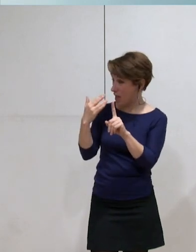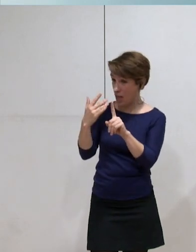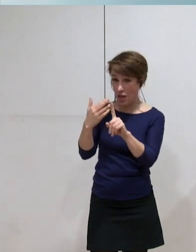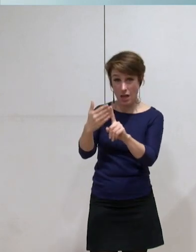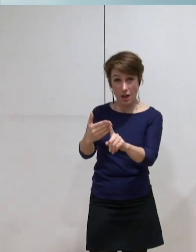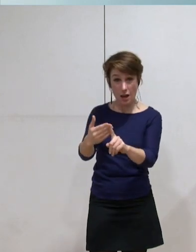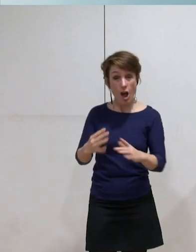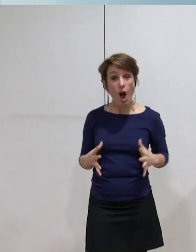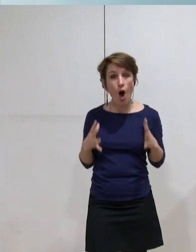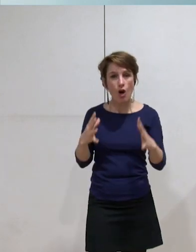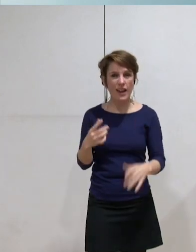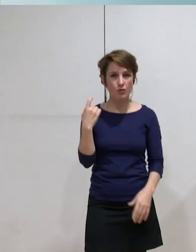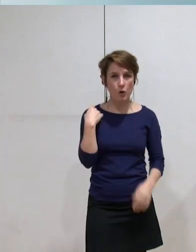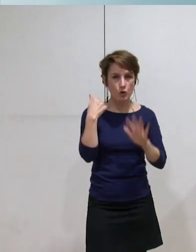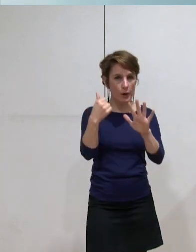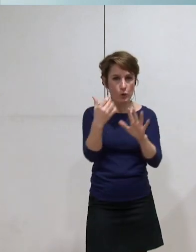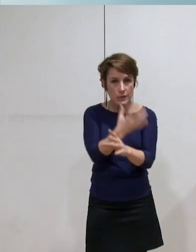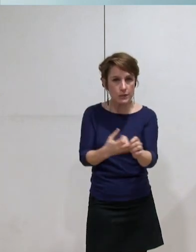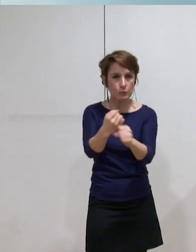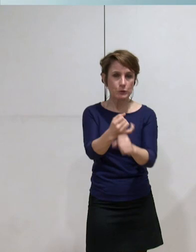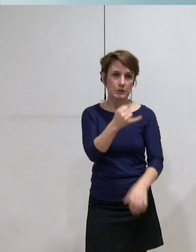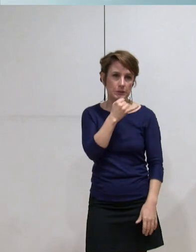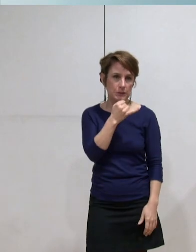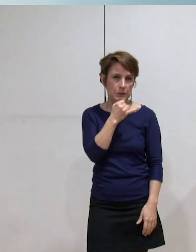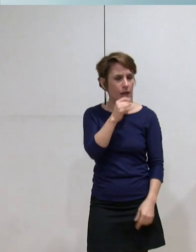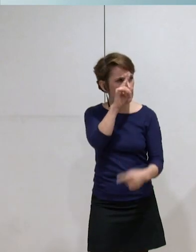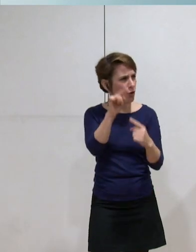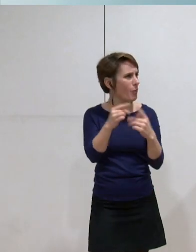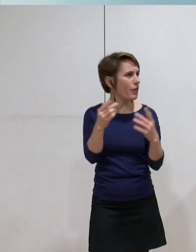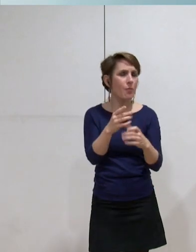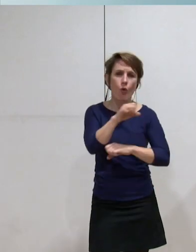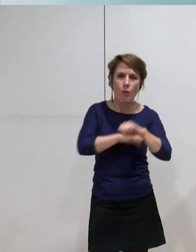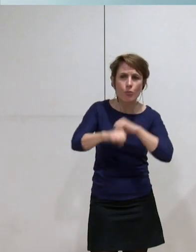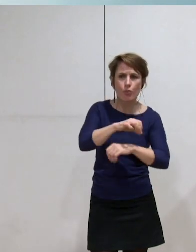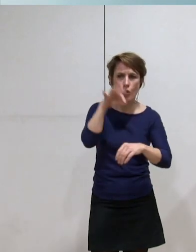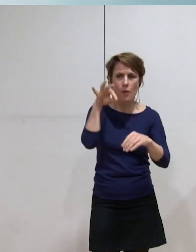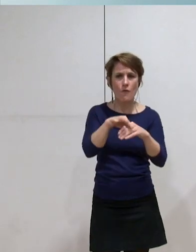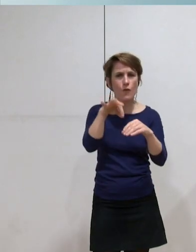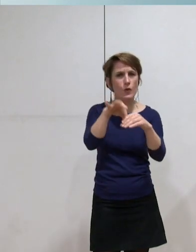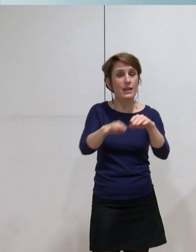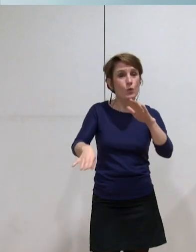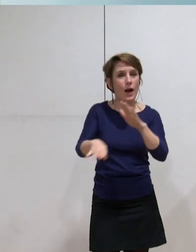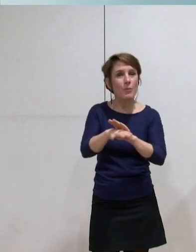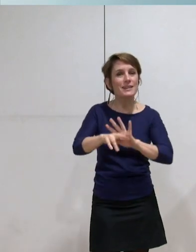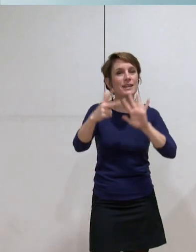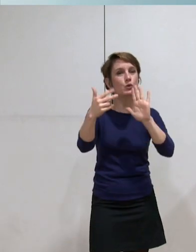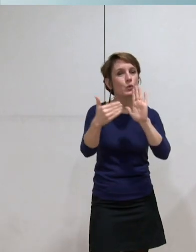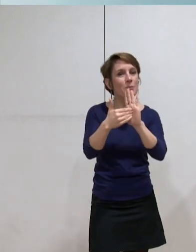engagement numéro 6 instaurant une votation à partir du recueil de 8000